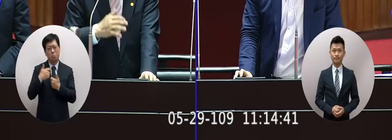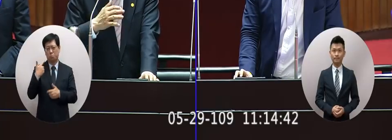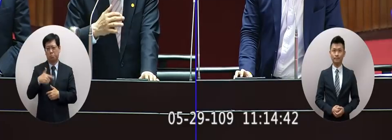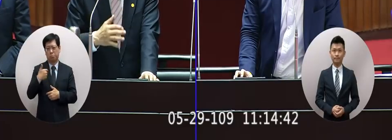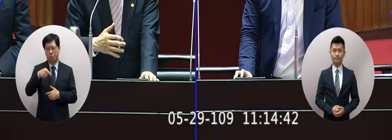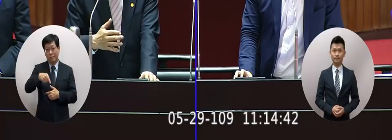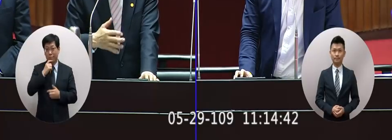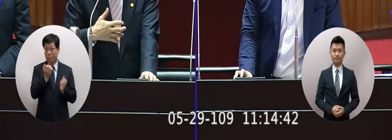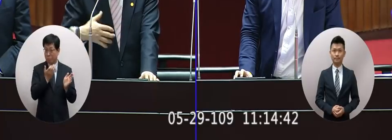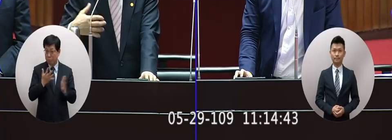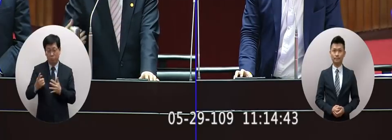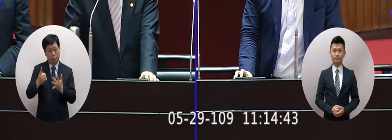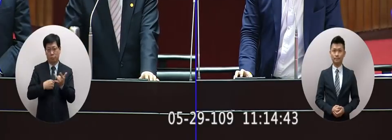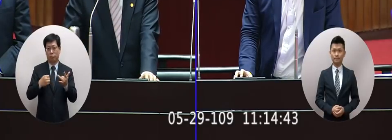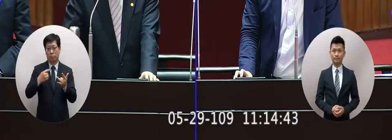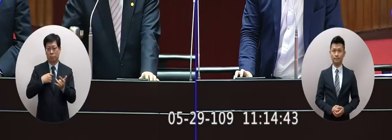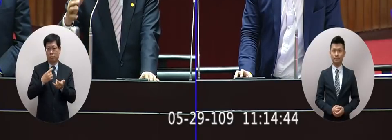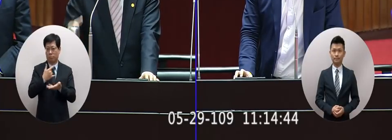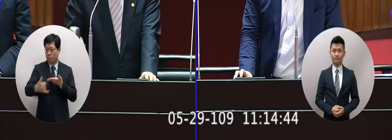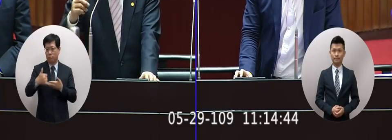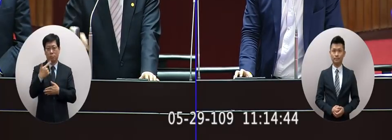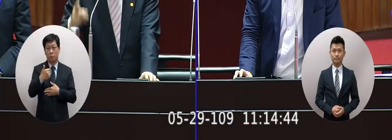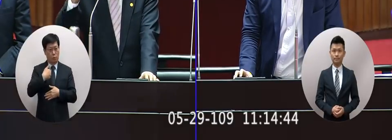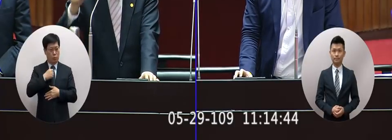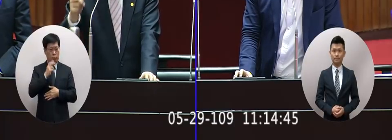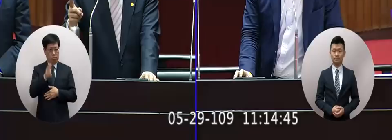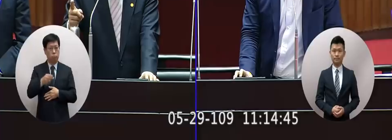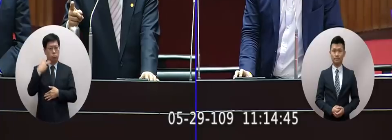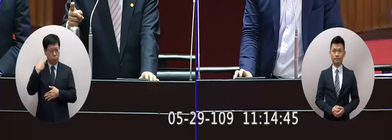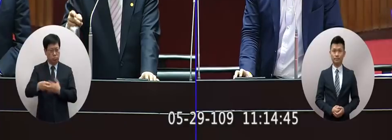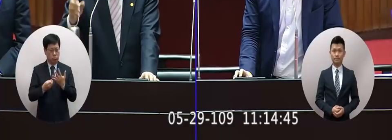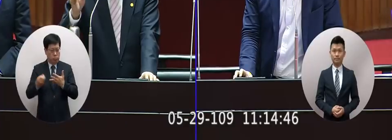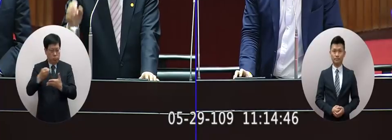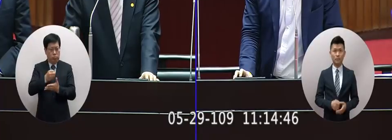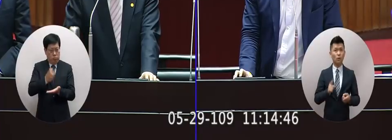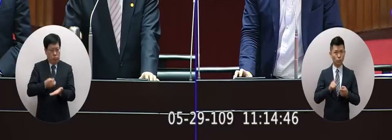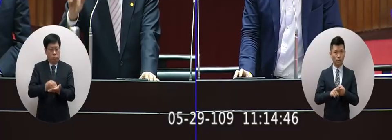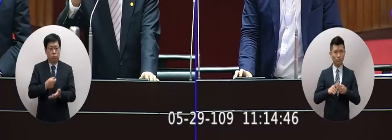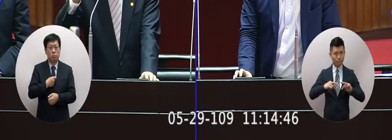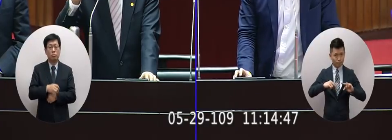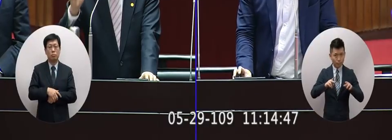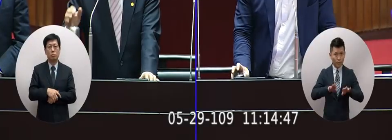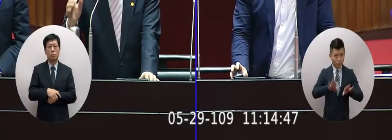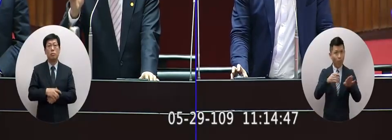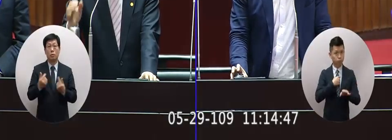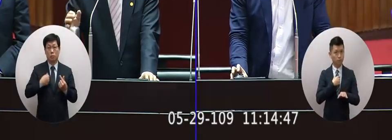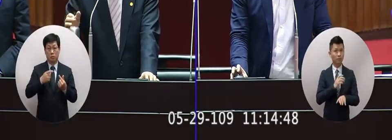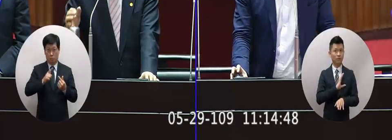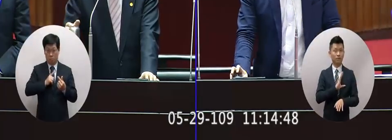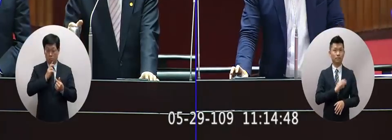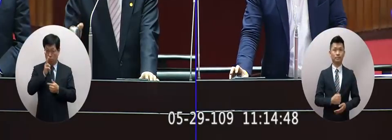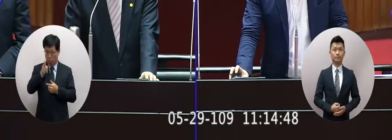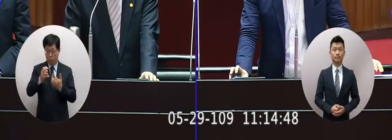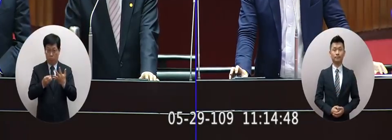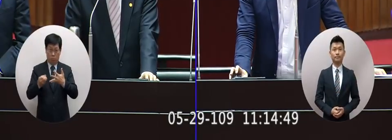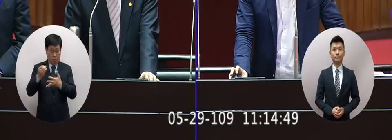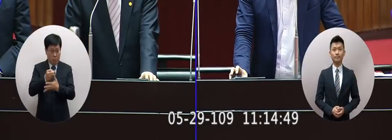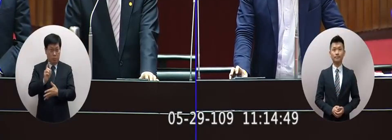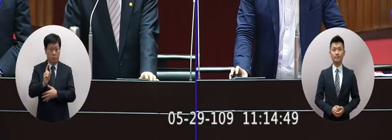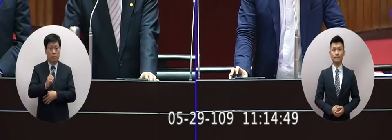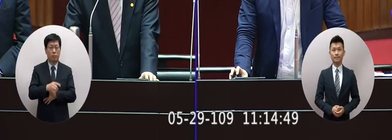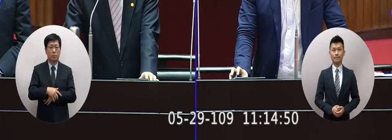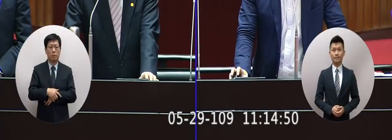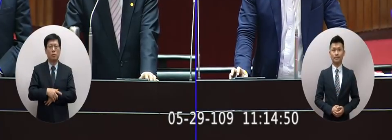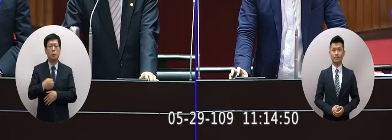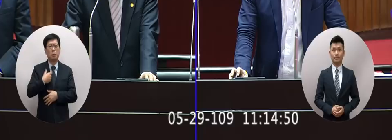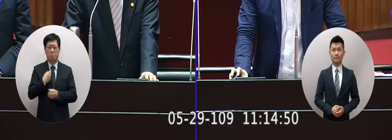說准备了无好，伊话拍倒转去，是我要求爱搁较好。 你来爱搁较好，我有看。 啊，我要求改搁较好，是因为